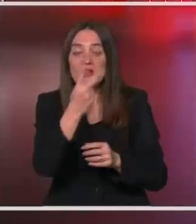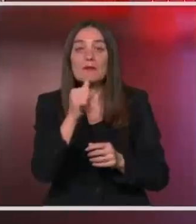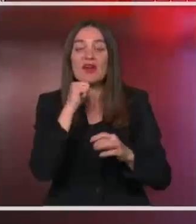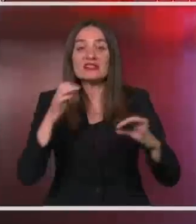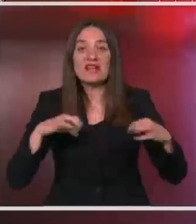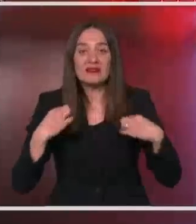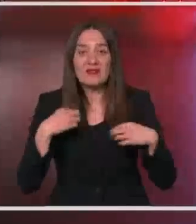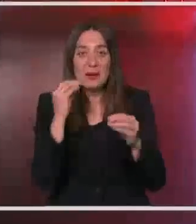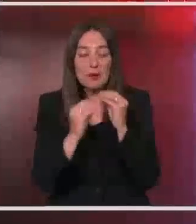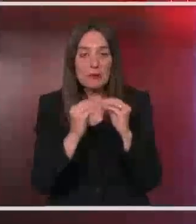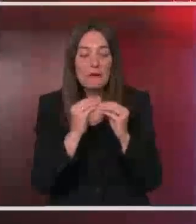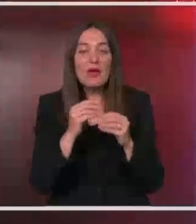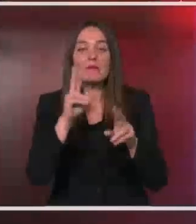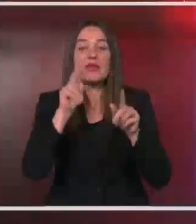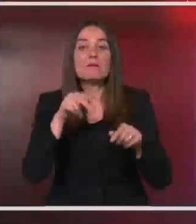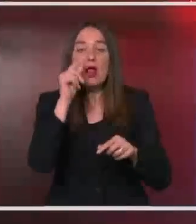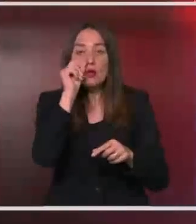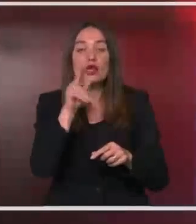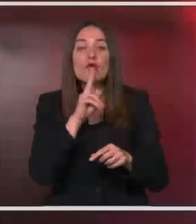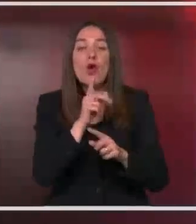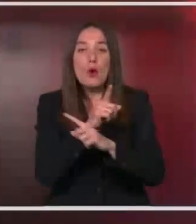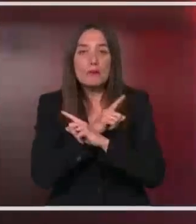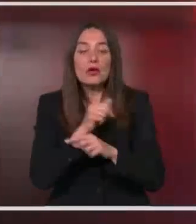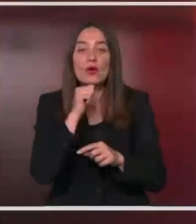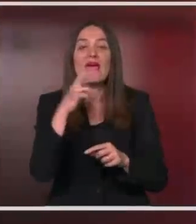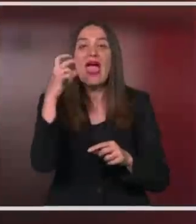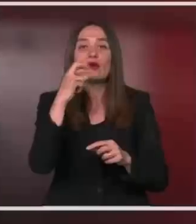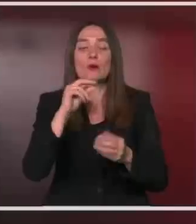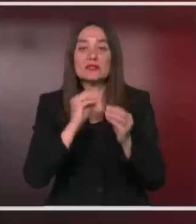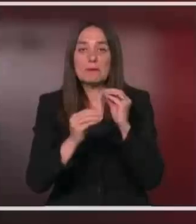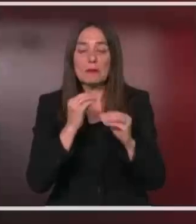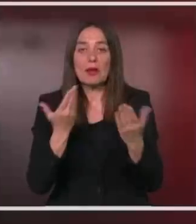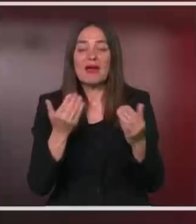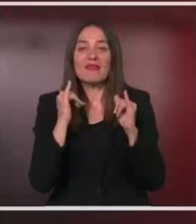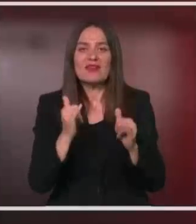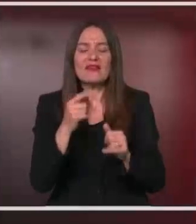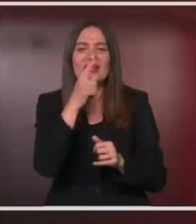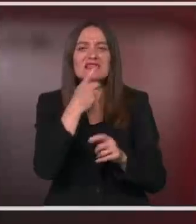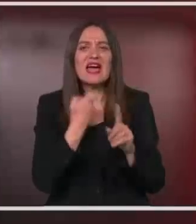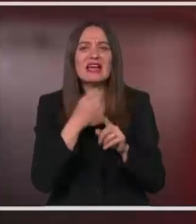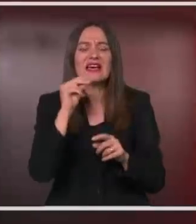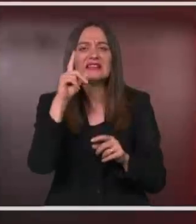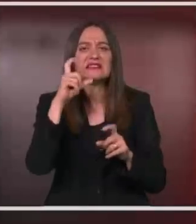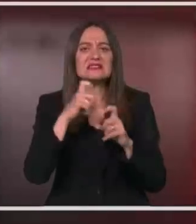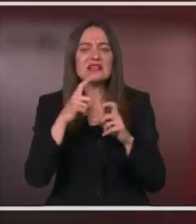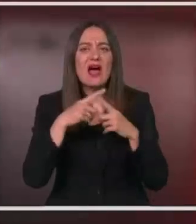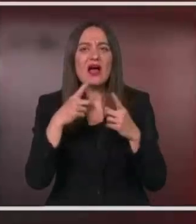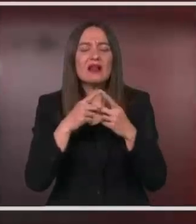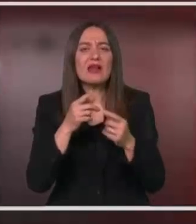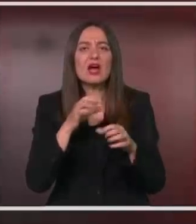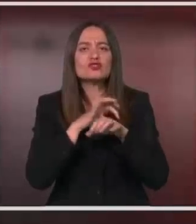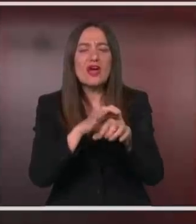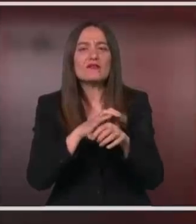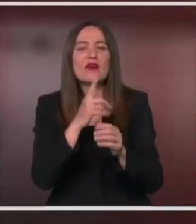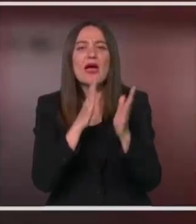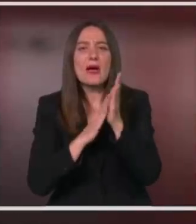zdravstvene probleme, dakle, u zdravstvu imate ljude koji umiru i imate ekonomske probleme. Danas je Kristalina Georgijeva, šef Međunarodnog